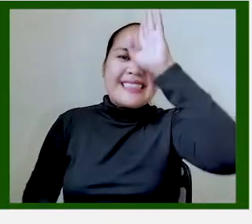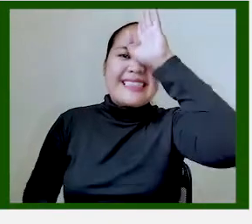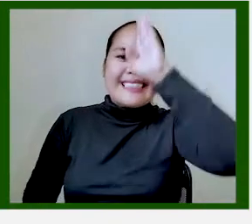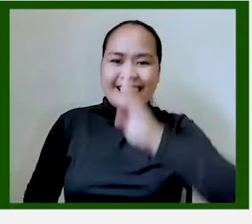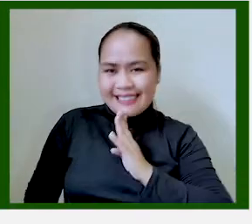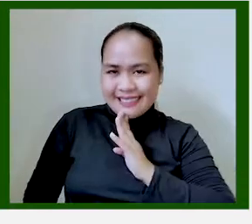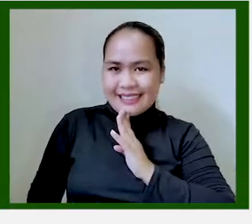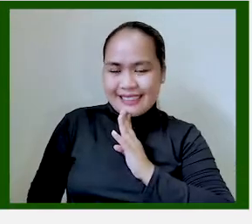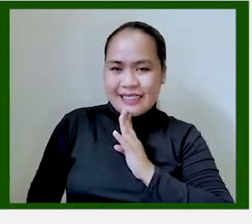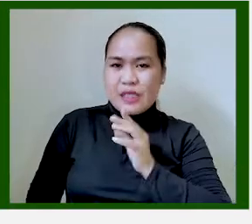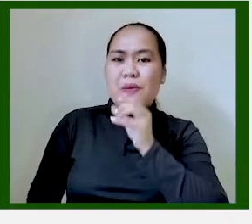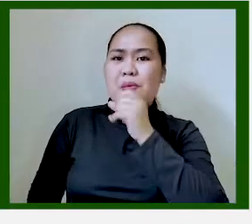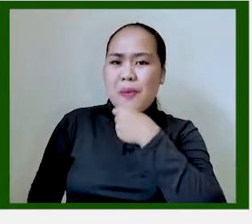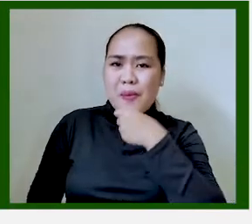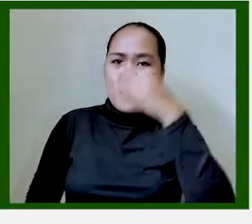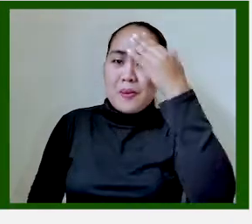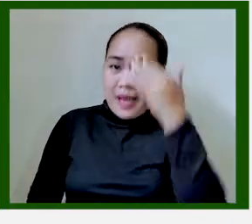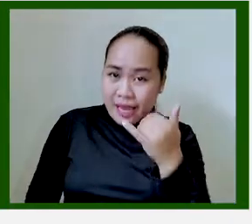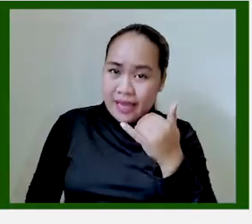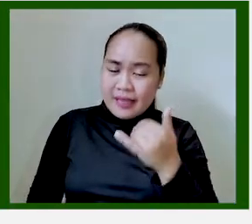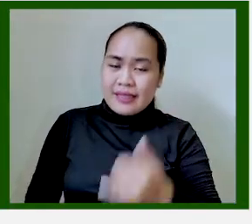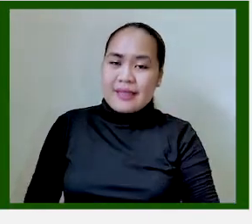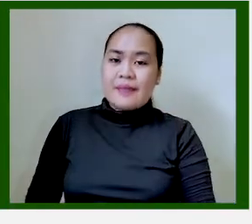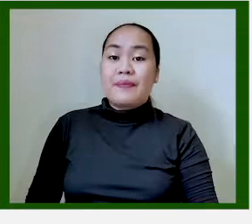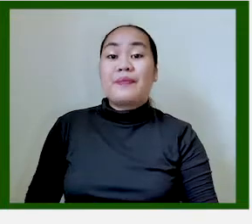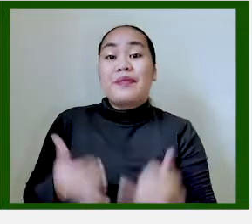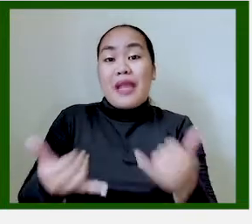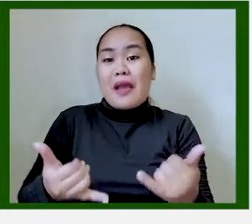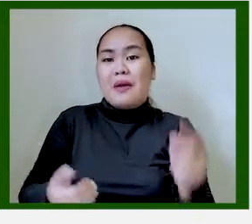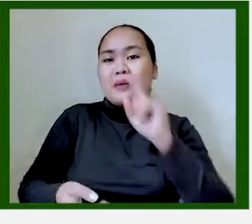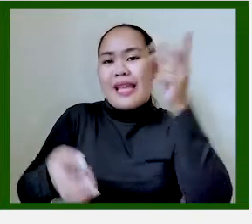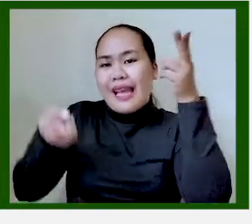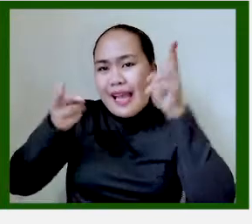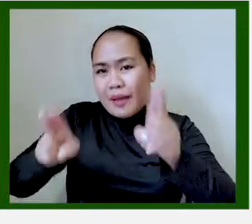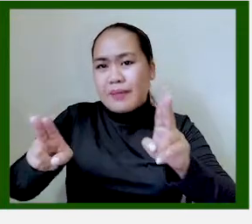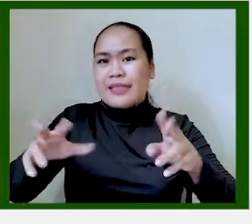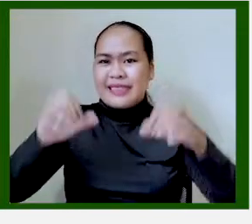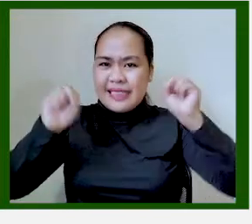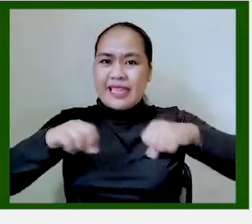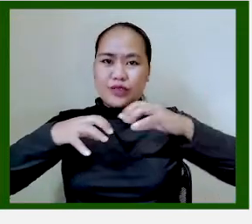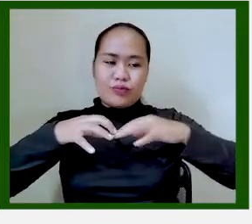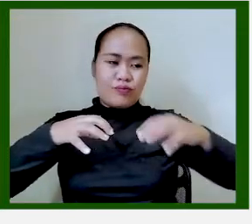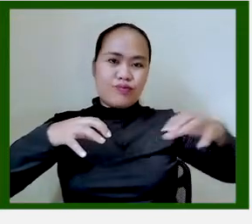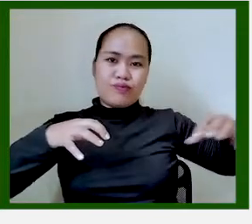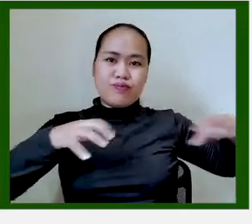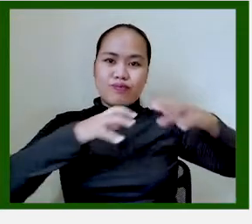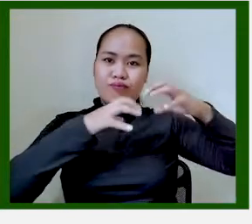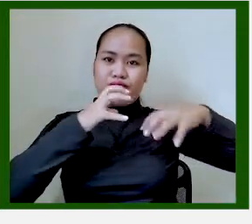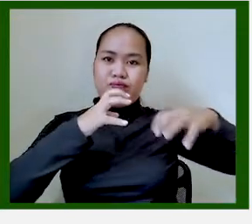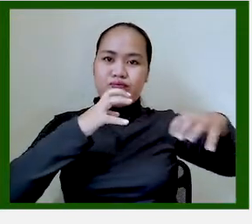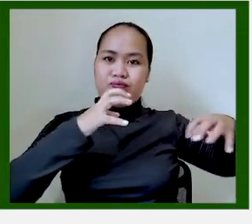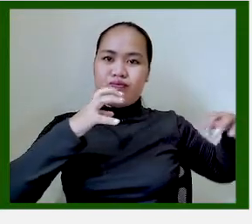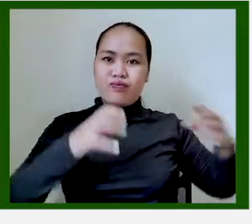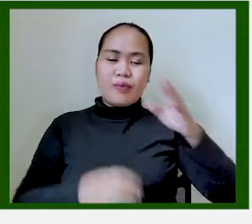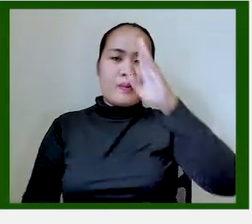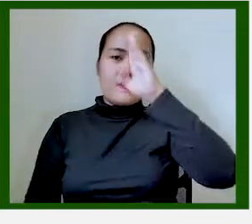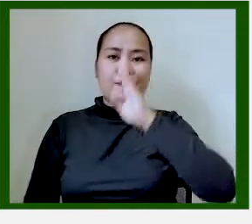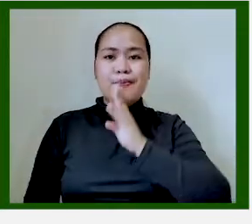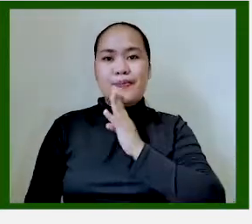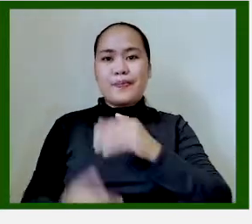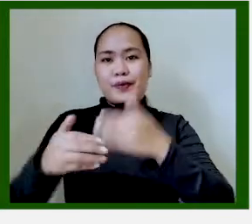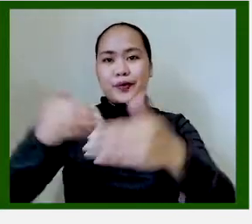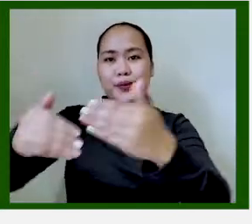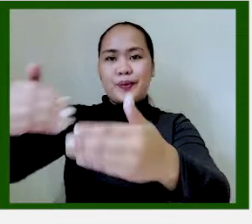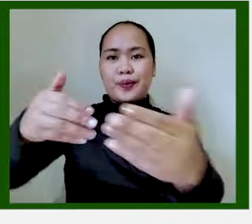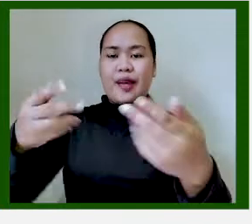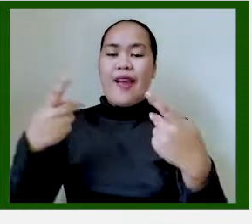no, nasira, no. And then of course, ito na ang nag-cause ng chain reactions, no. Kung nakita niyo yung isang viral video na